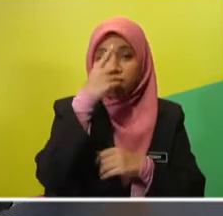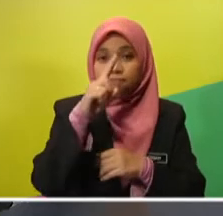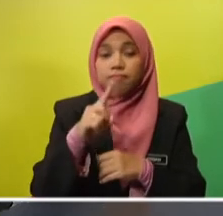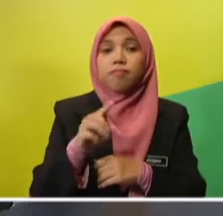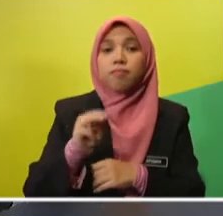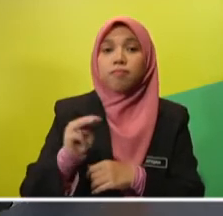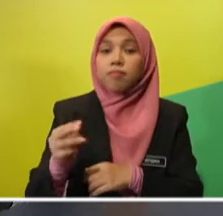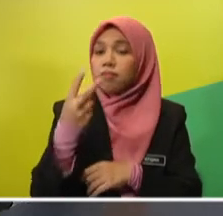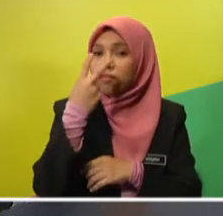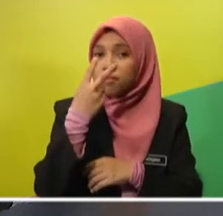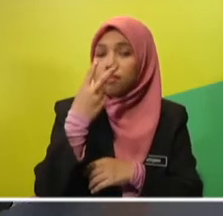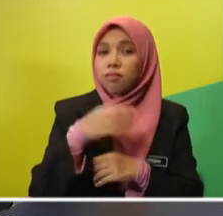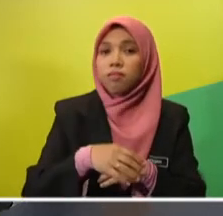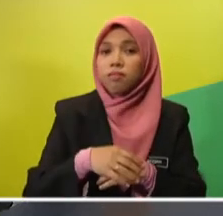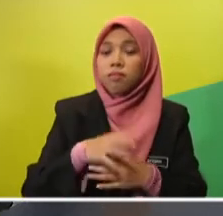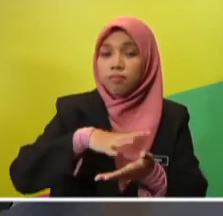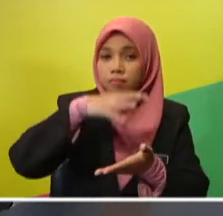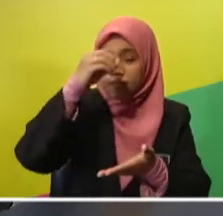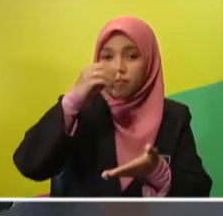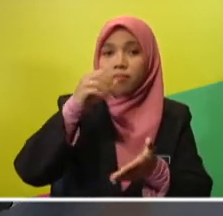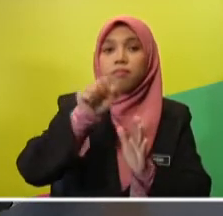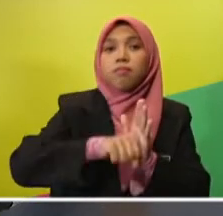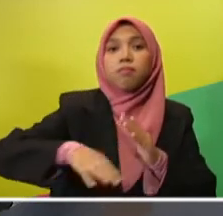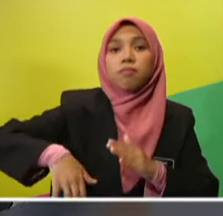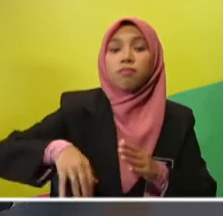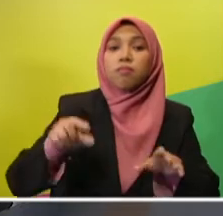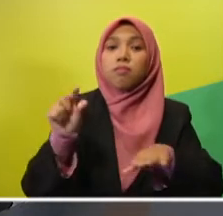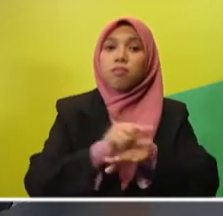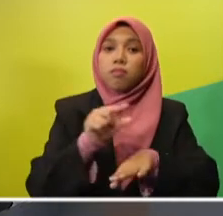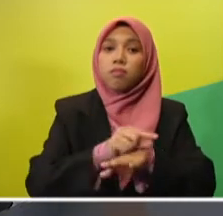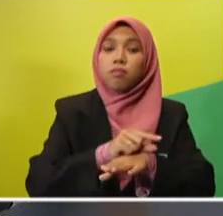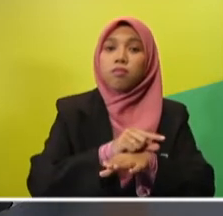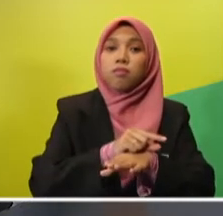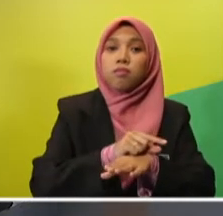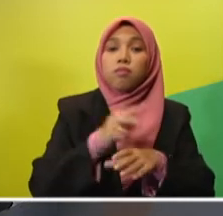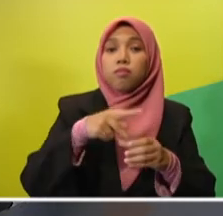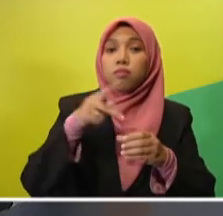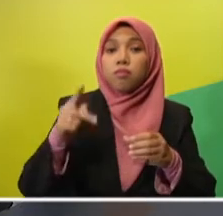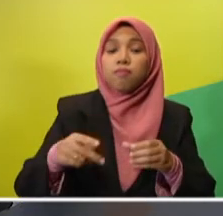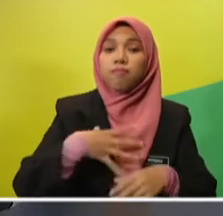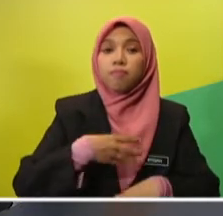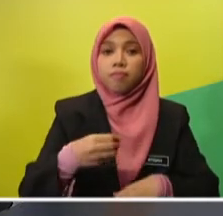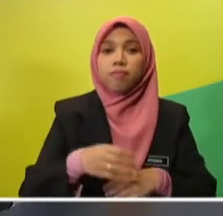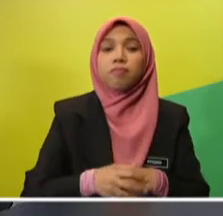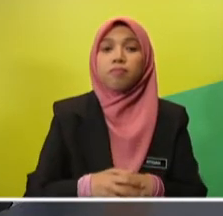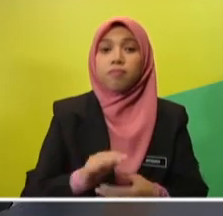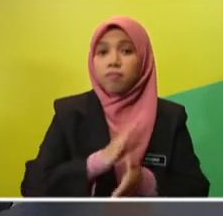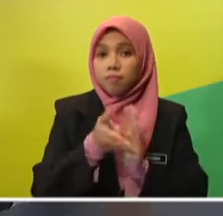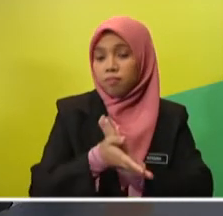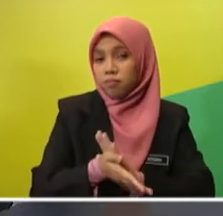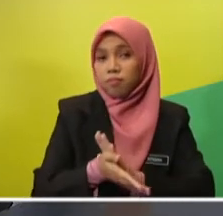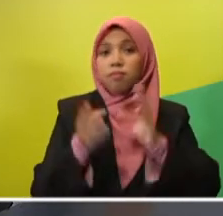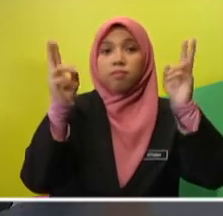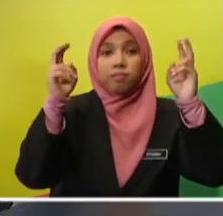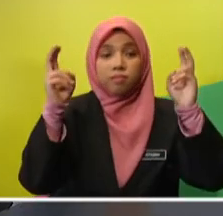putih. Sebab teknik kita hari ini, kita belum menggunakan tongkat lagi. Jadi mata pelajaran topik kita hari